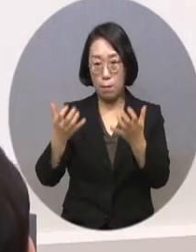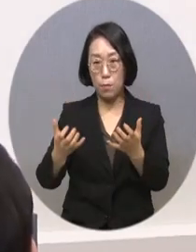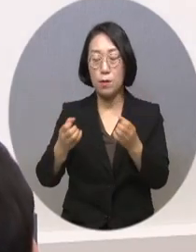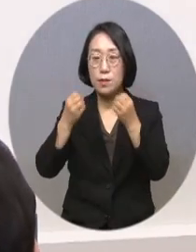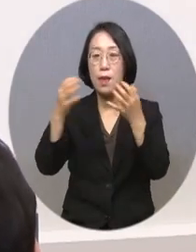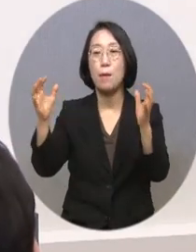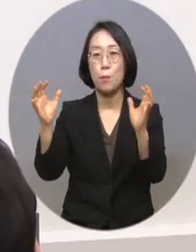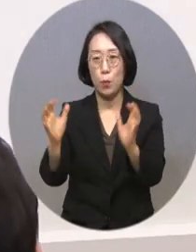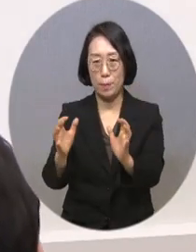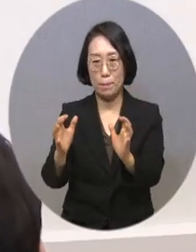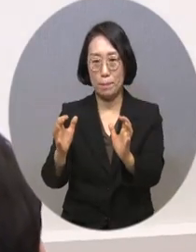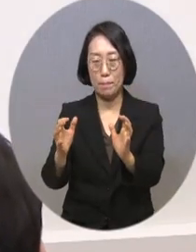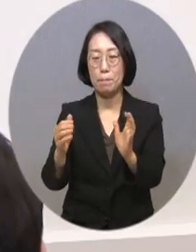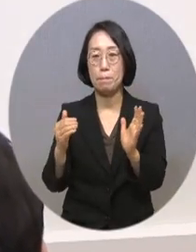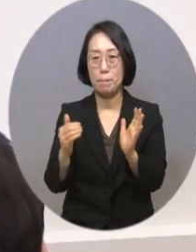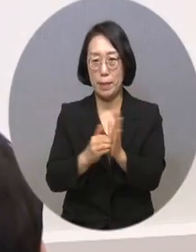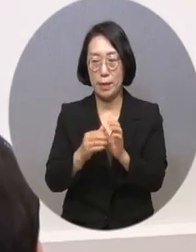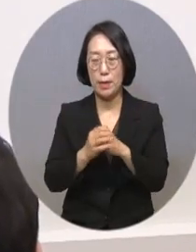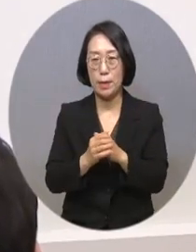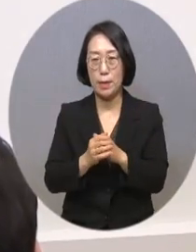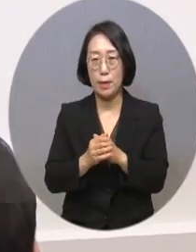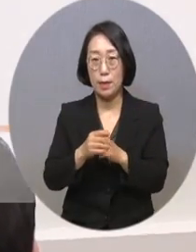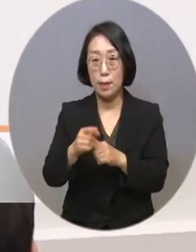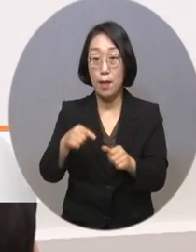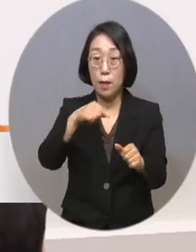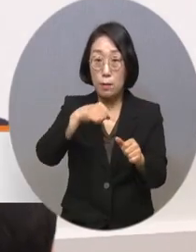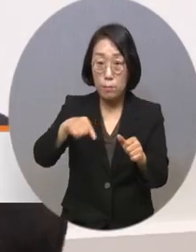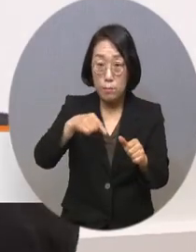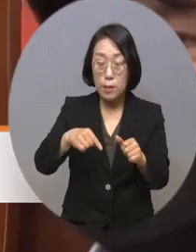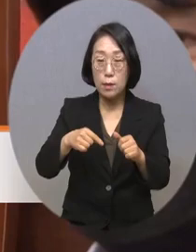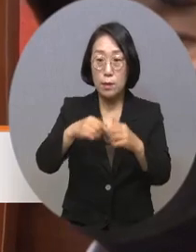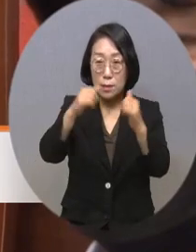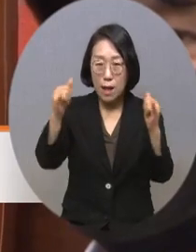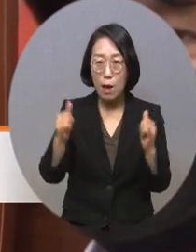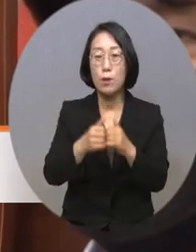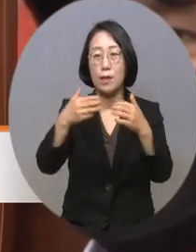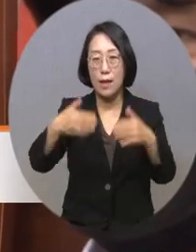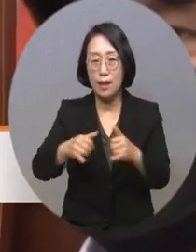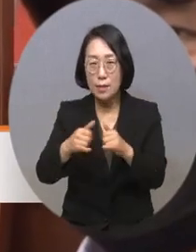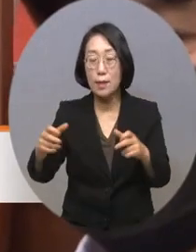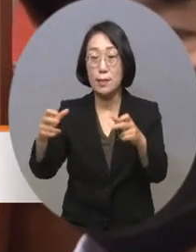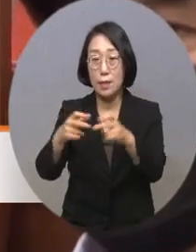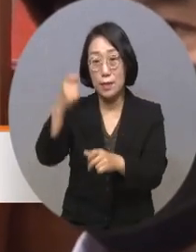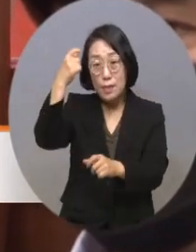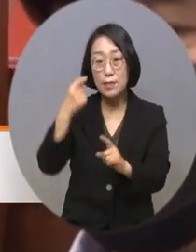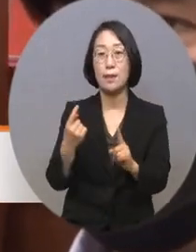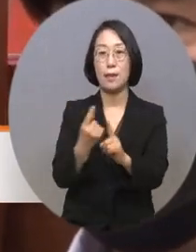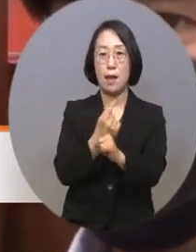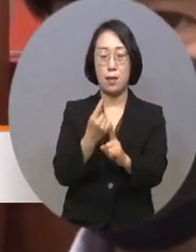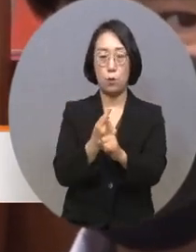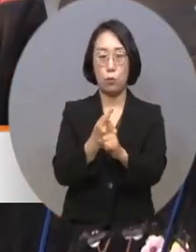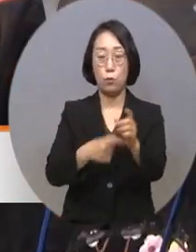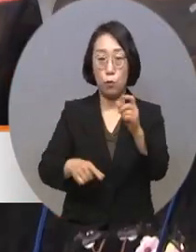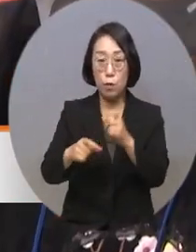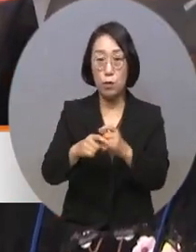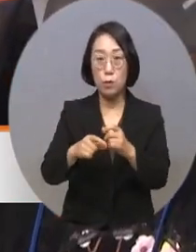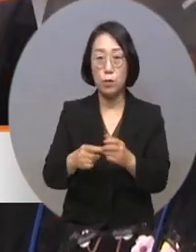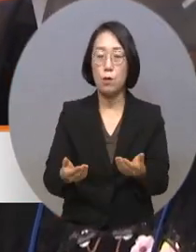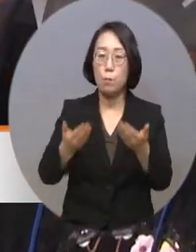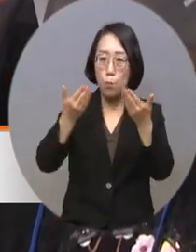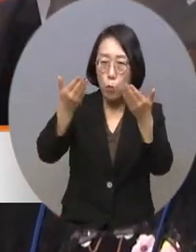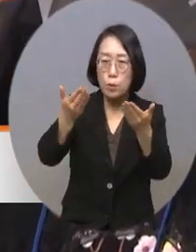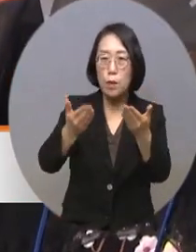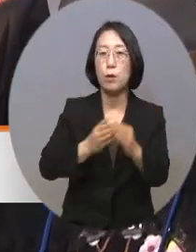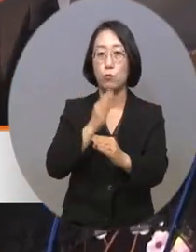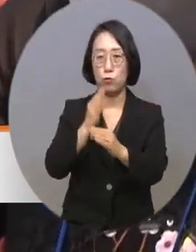시간을 가졌습니다. 문화복지 CEO 과정은 사회적 약자와 장애인의 인식 개선 및 지역사회 봉사에 초점을 두고